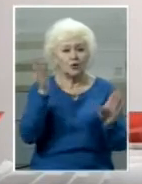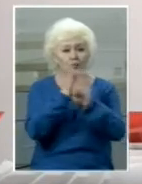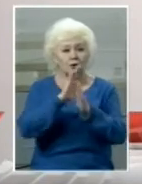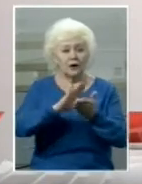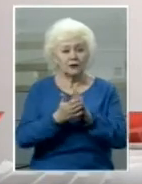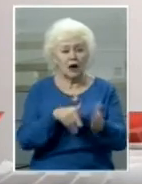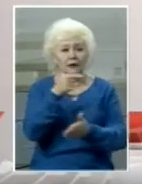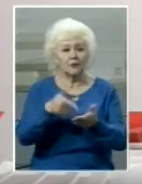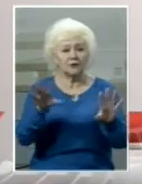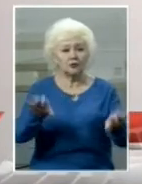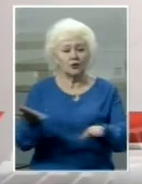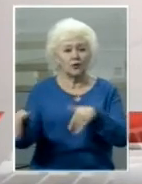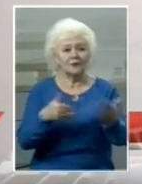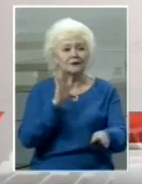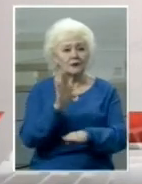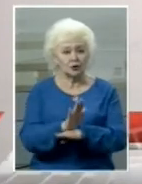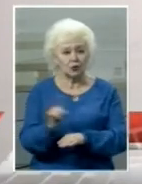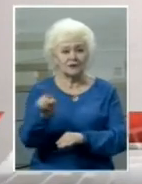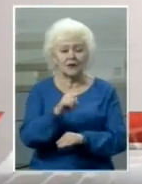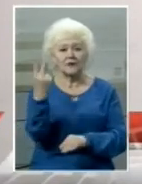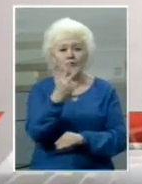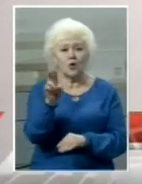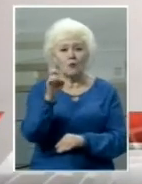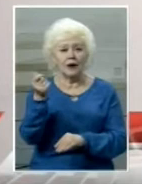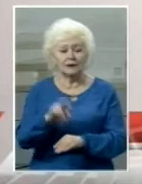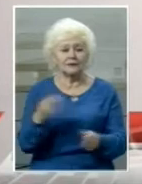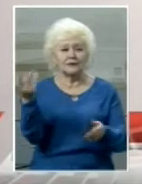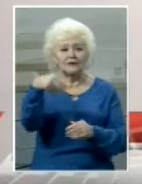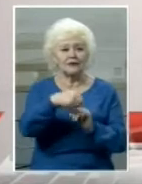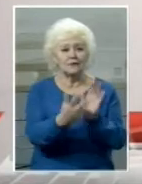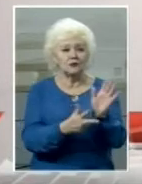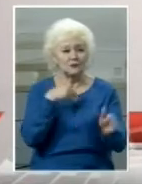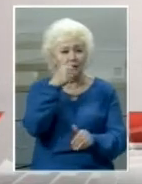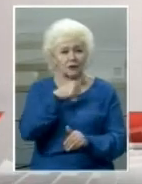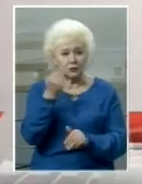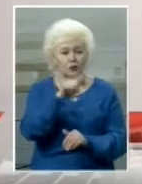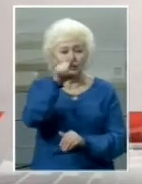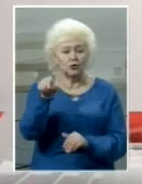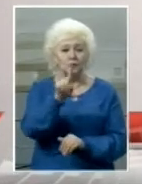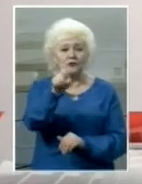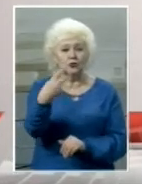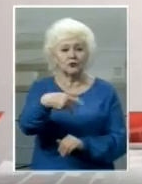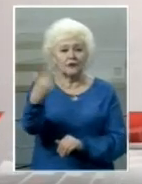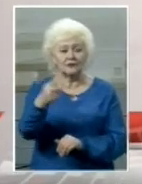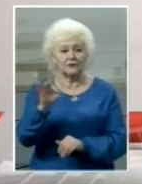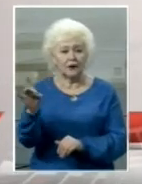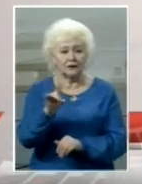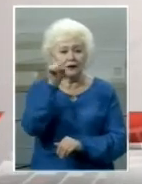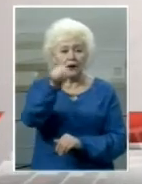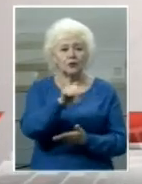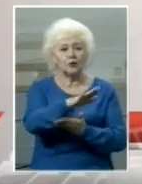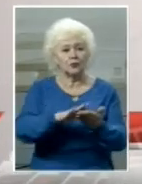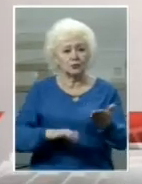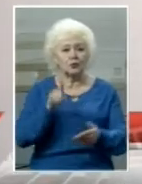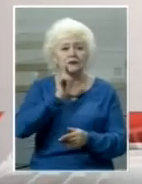міським головою видано розпорядження від 2 березня 2018 року номер 122-Р про